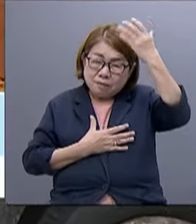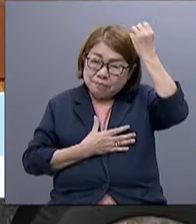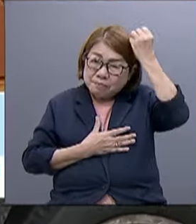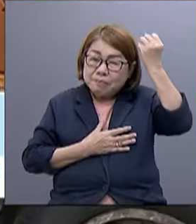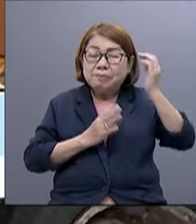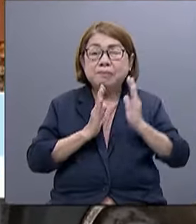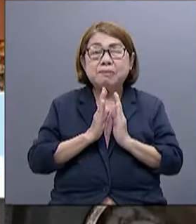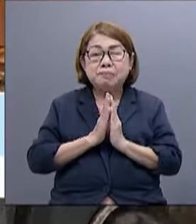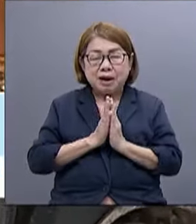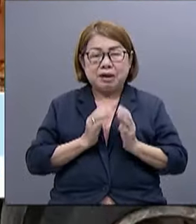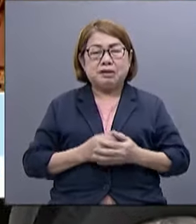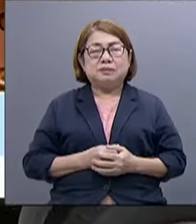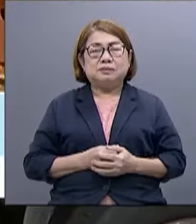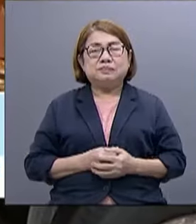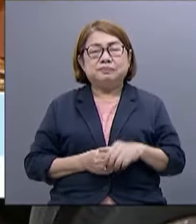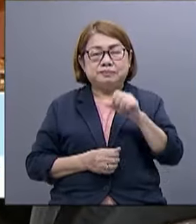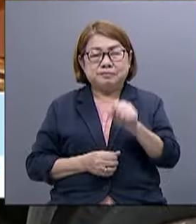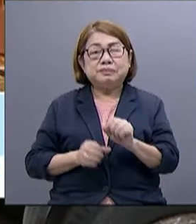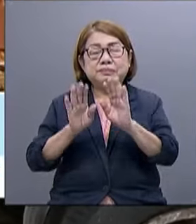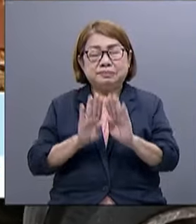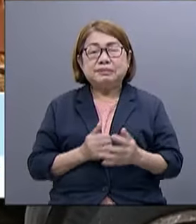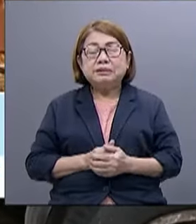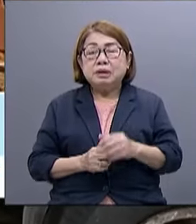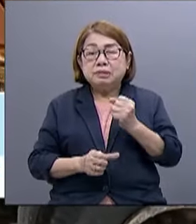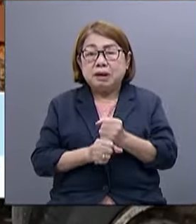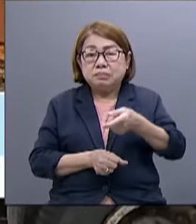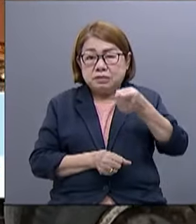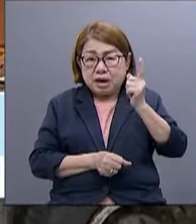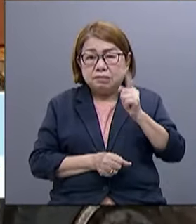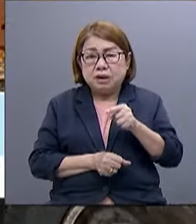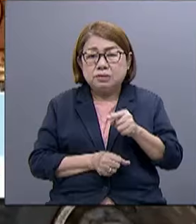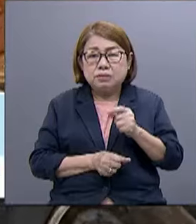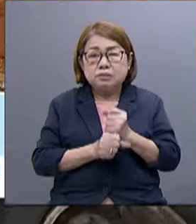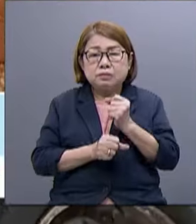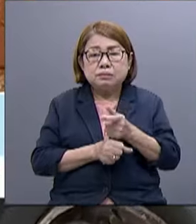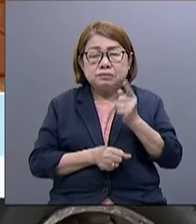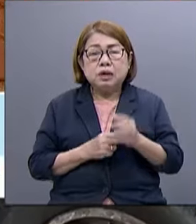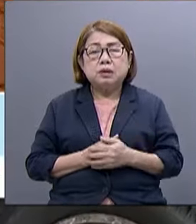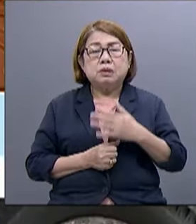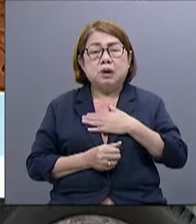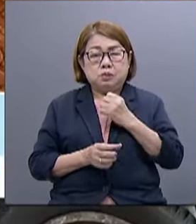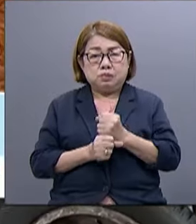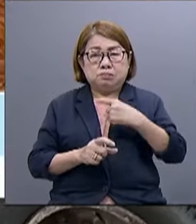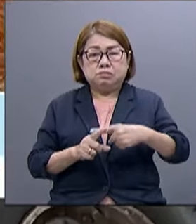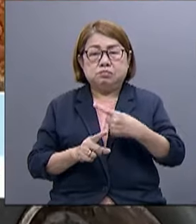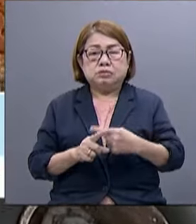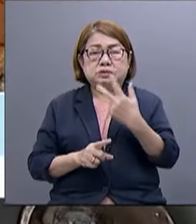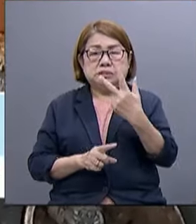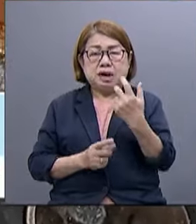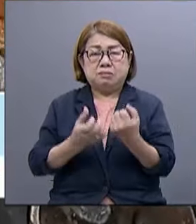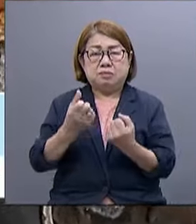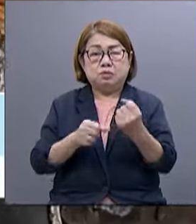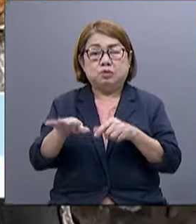ป็นเขาเรียกว่าเป็นคอนเซ็ปต์ของที่นี่ที่นี่เราทำมากี่เดือนแล้วครับพี่สุสาคร สามเดือนเพราะว่าท